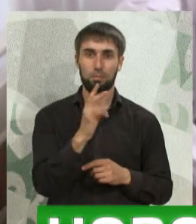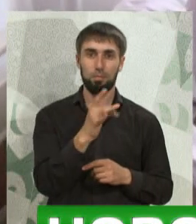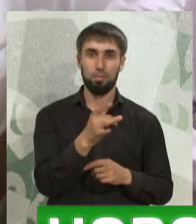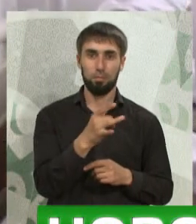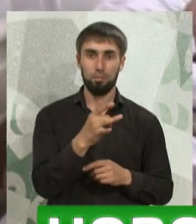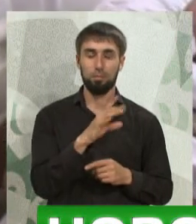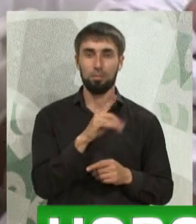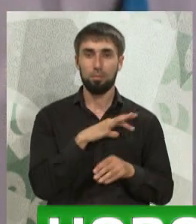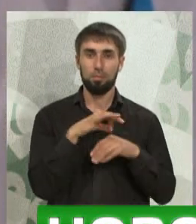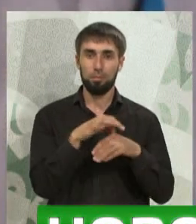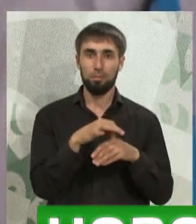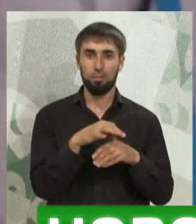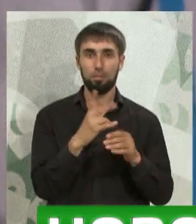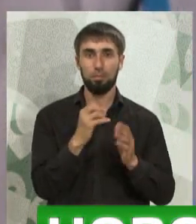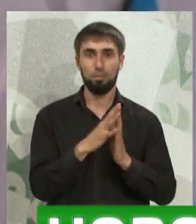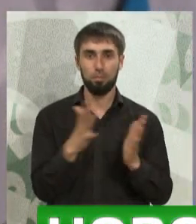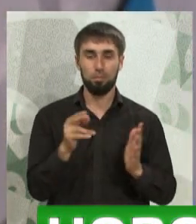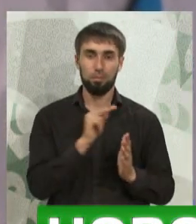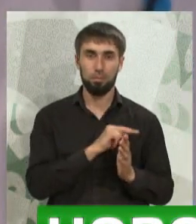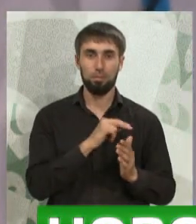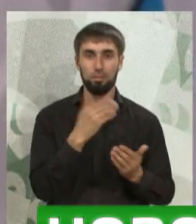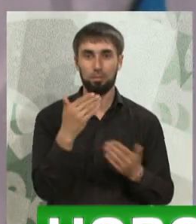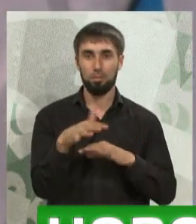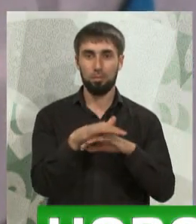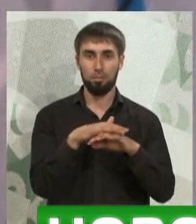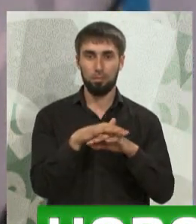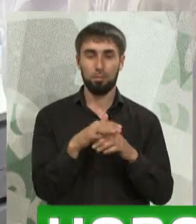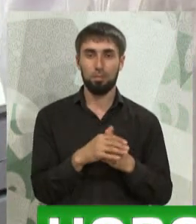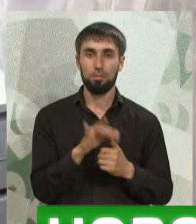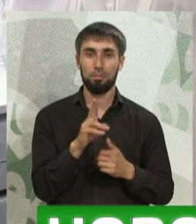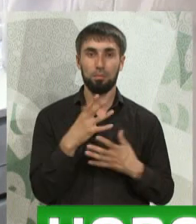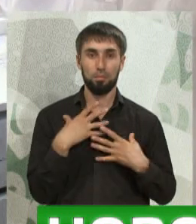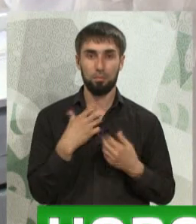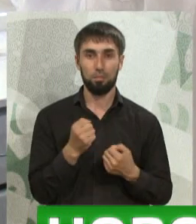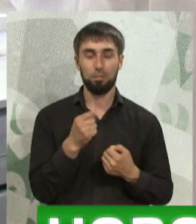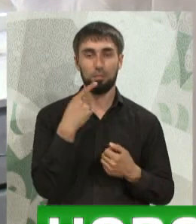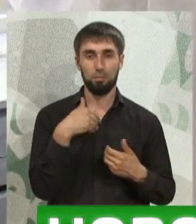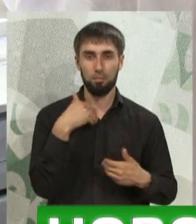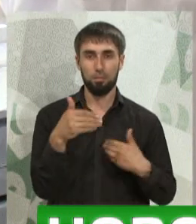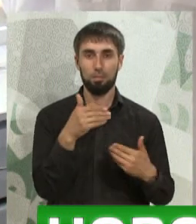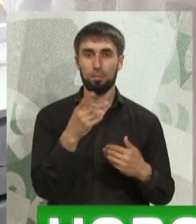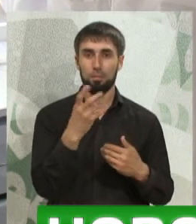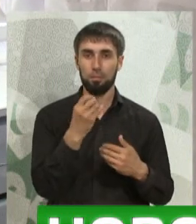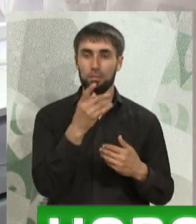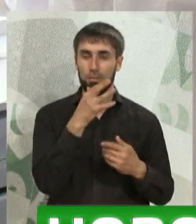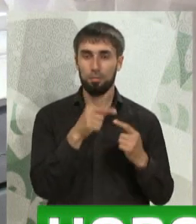района, чтобы провести небольшую просветительскую работу с населением. Ну а тем, кто выздоровел, советуют еще некоторое время для